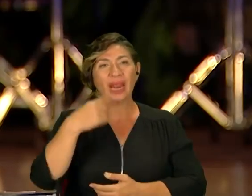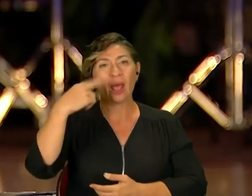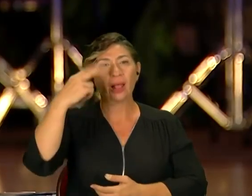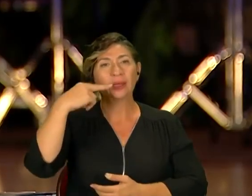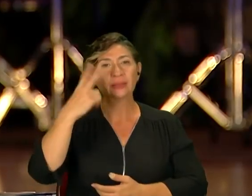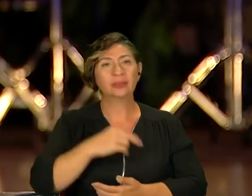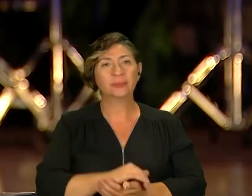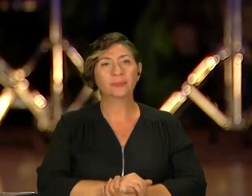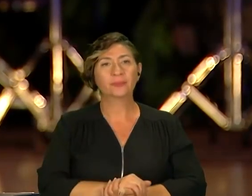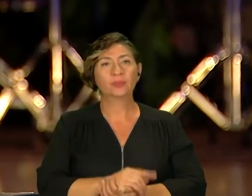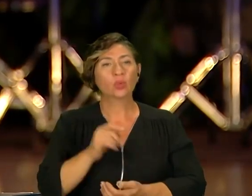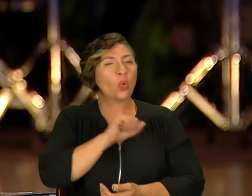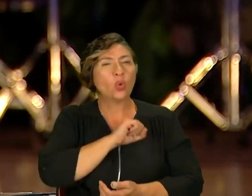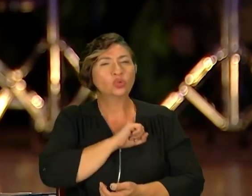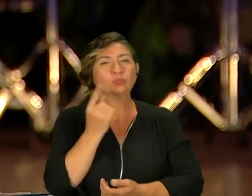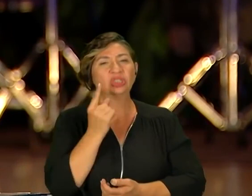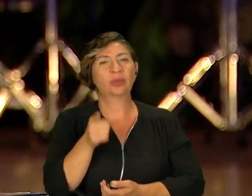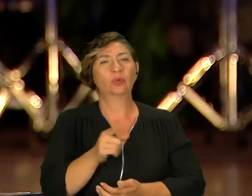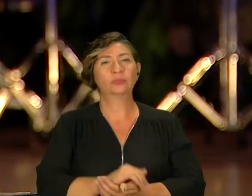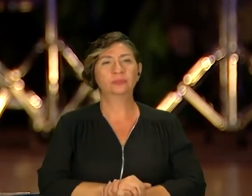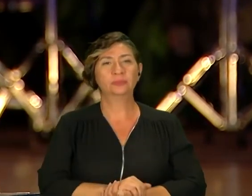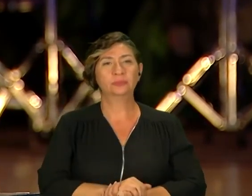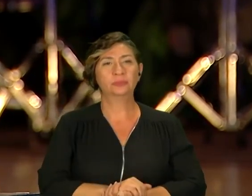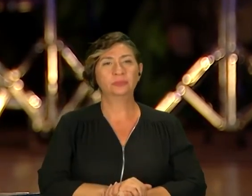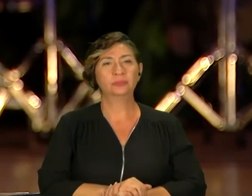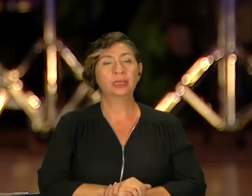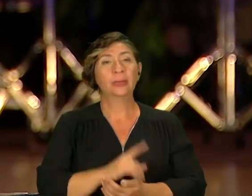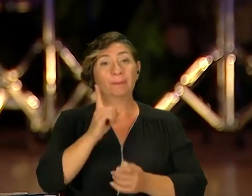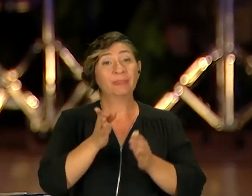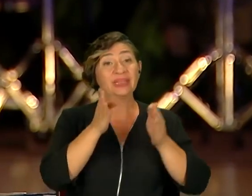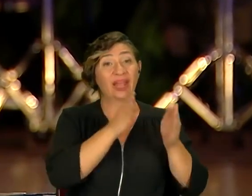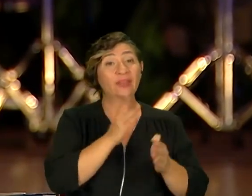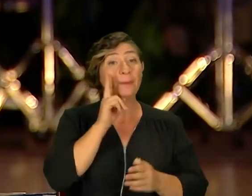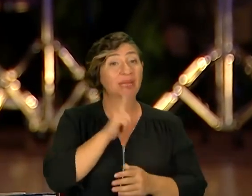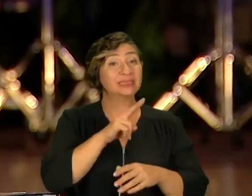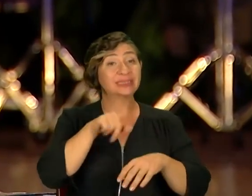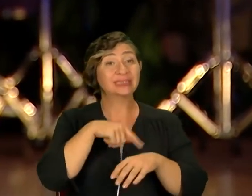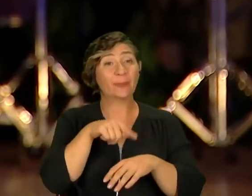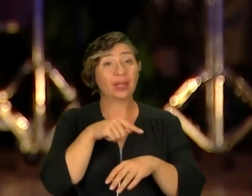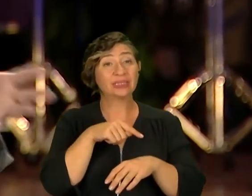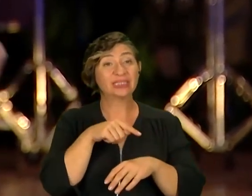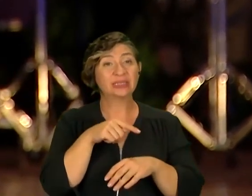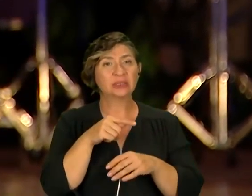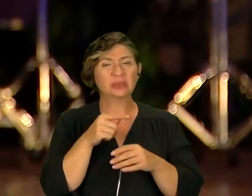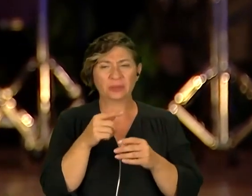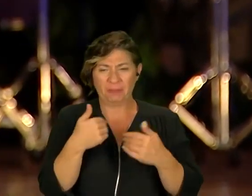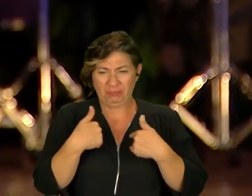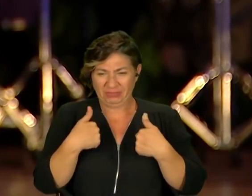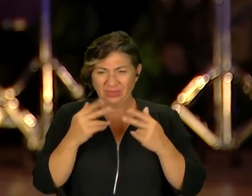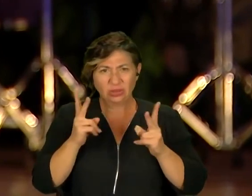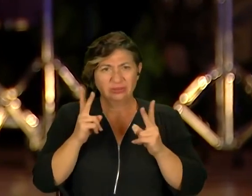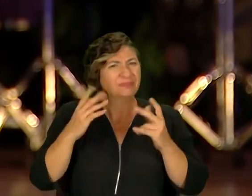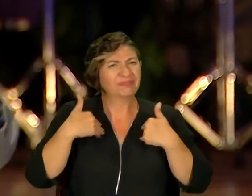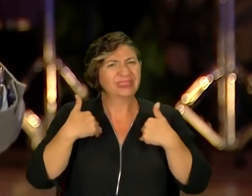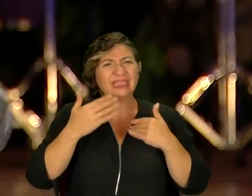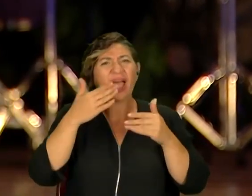ağlattı. Bu korkunç bir şeydi yani. Şimdi bir taraftan baktığın zaman sıradanlar, biz